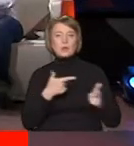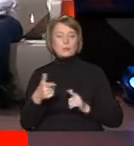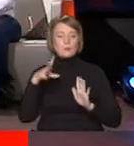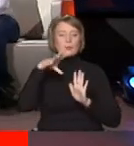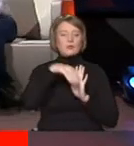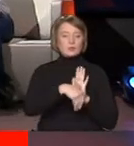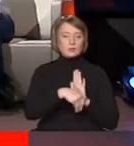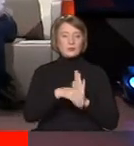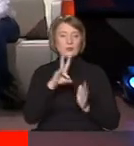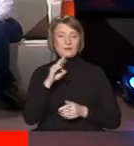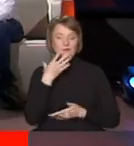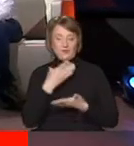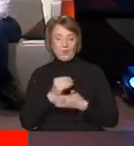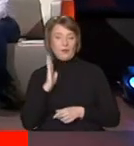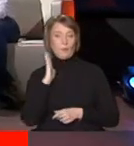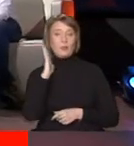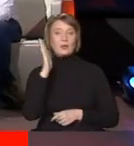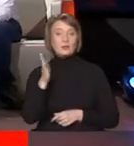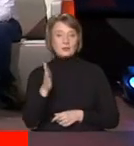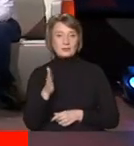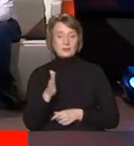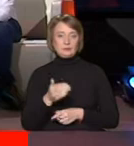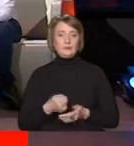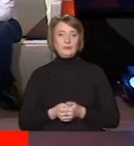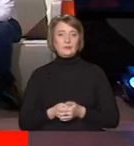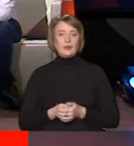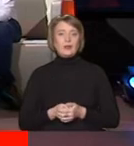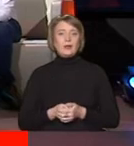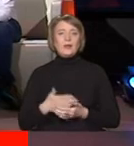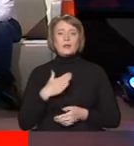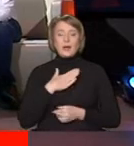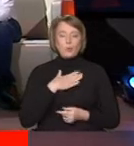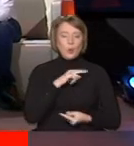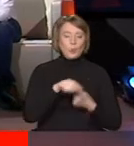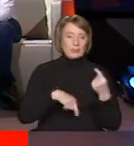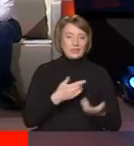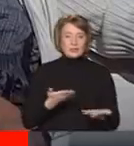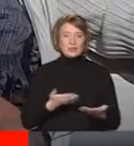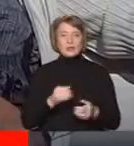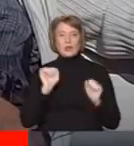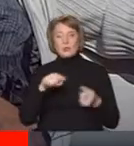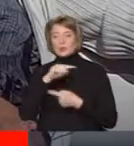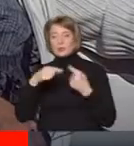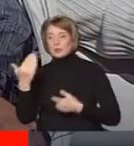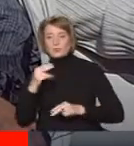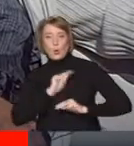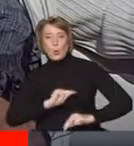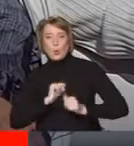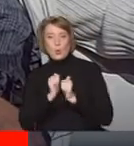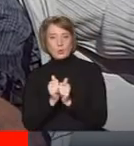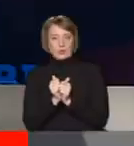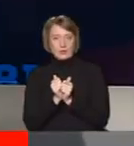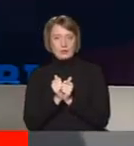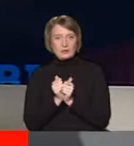майбутнє. От, і відкидати його, такого як мій бізнес, такого як бізнес, шановні колеги. А я, чекайте, ви трошки